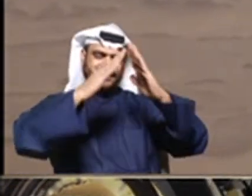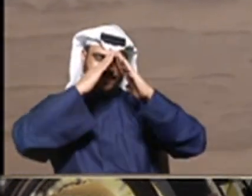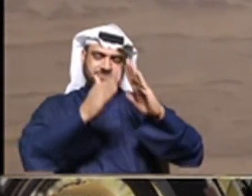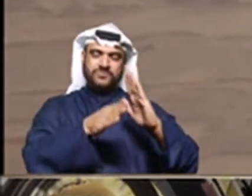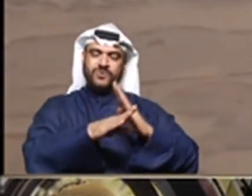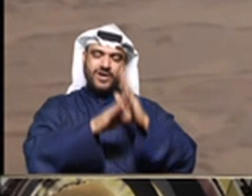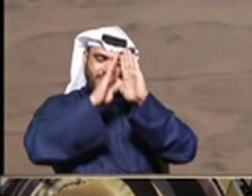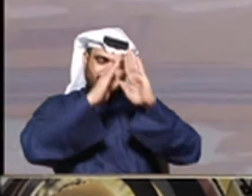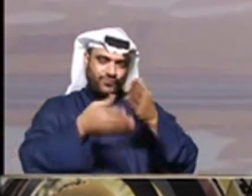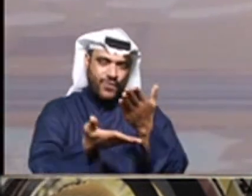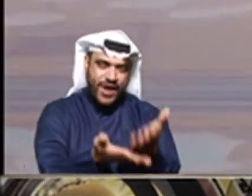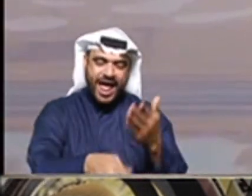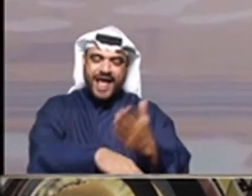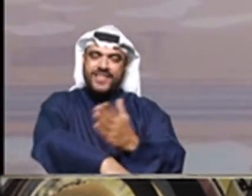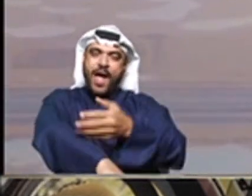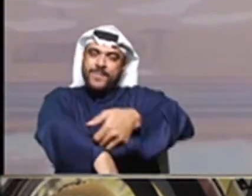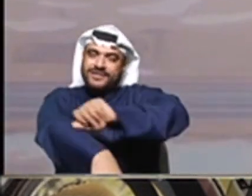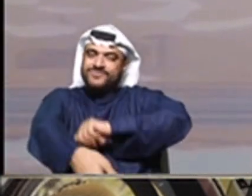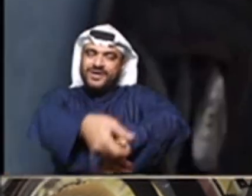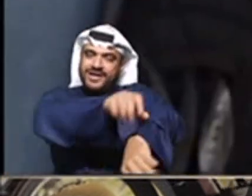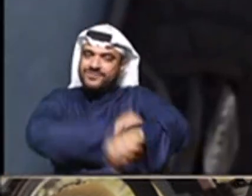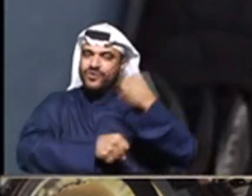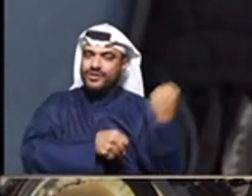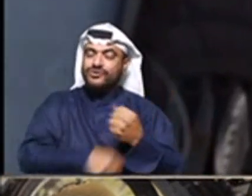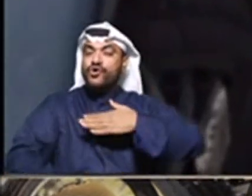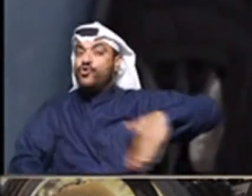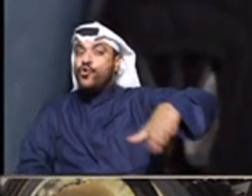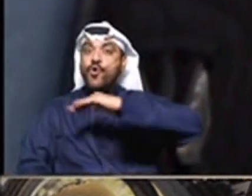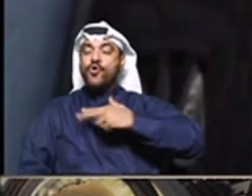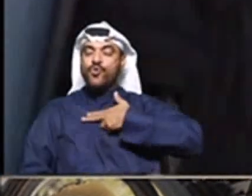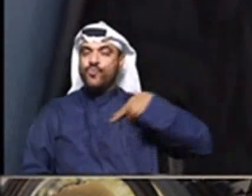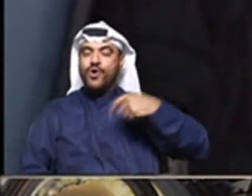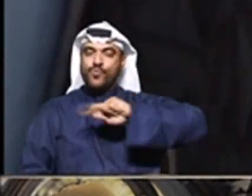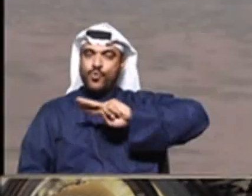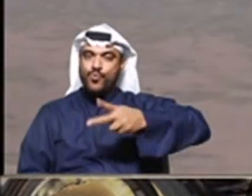الأحمد الحمود الصباح على الجهود التي بذلت من قبل جميع الجهات